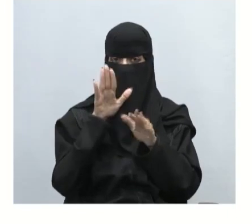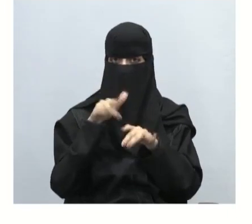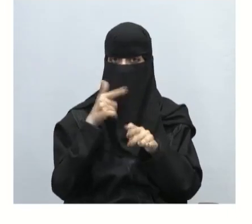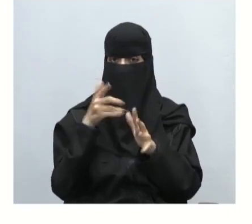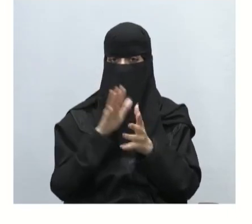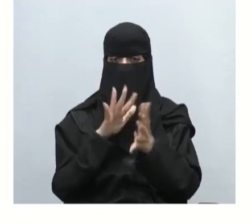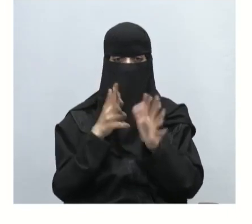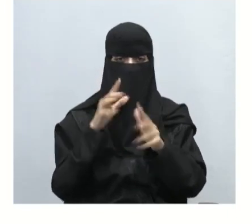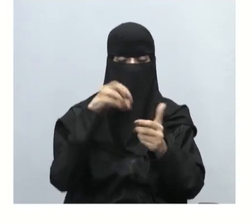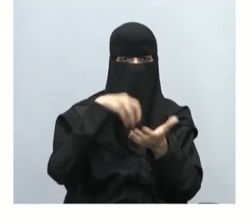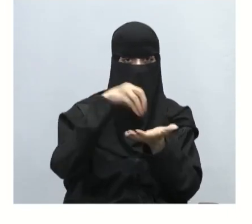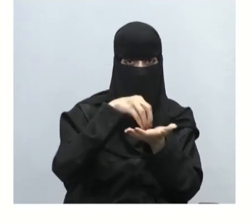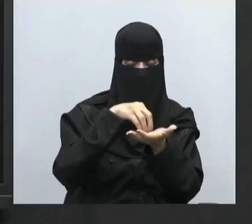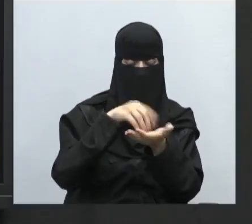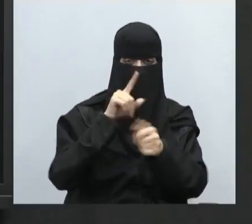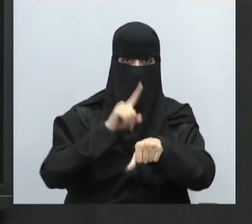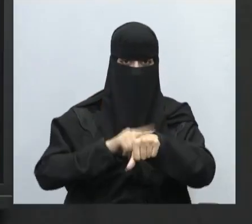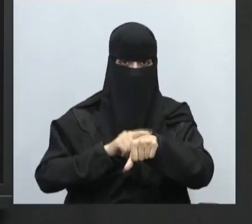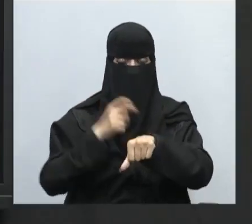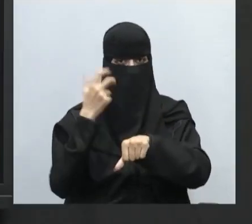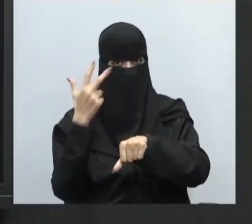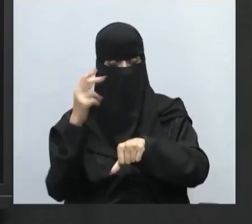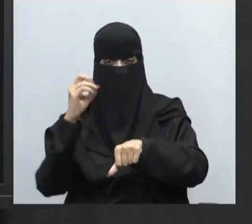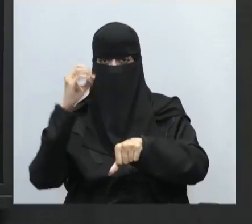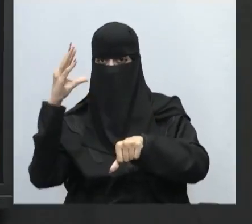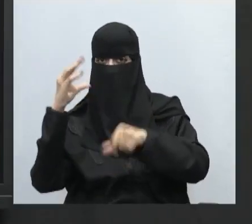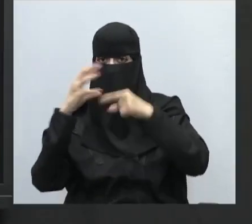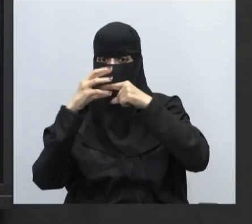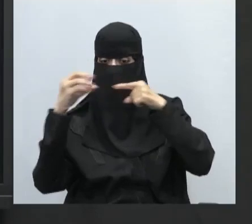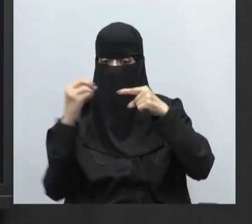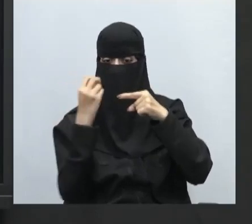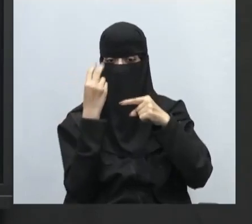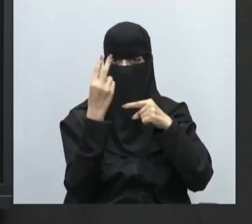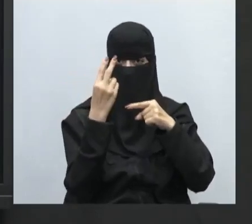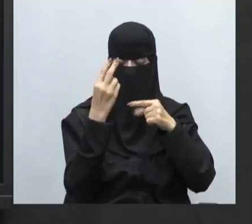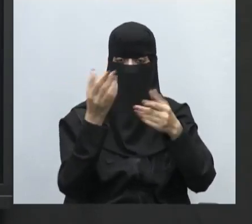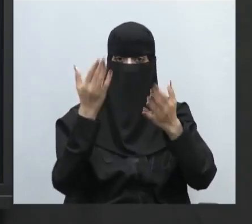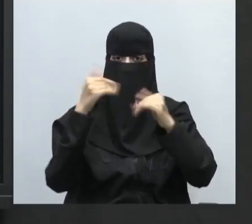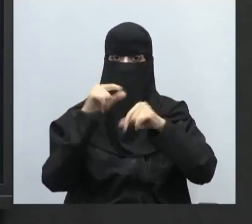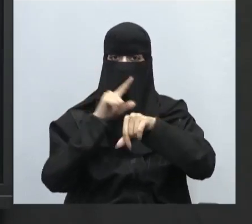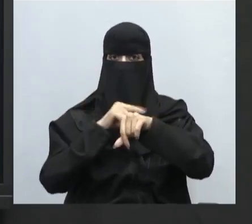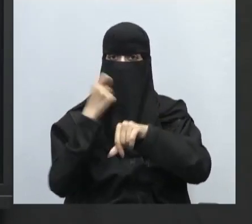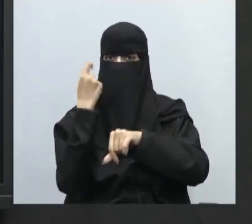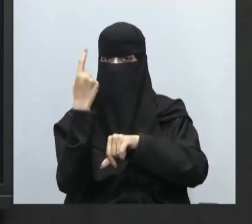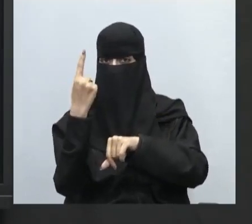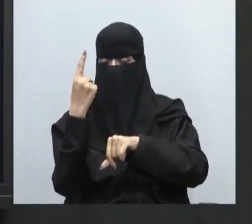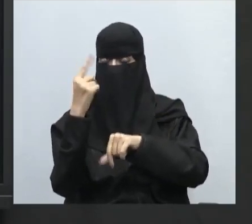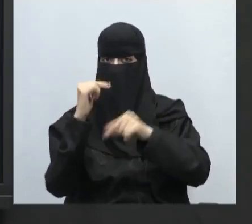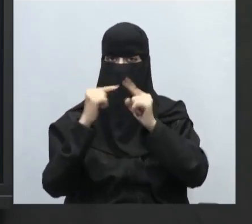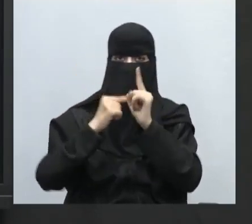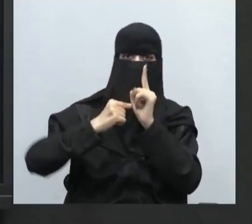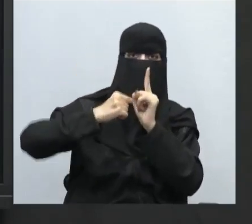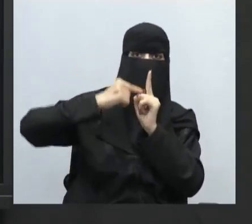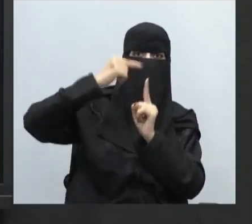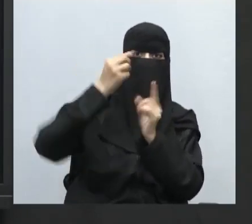المدن كانت درجه الحراره الساعه الثام صباحا هي سالب ا درجه سيليزيه وعند الساعه الواده ظهرا ارتفعت